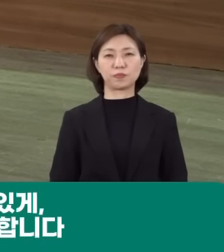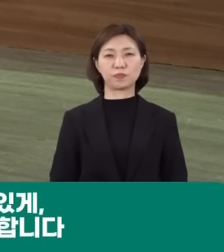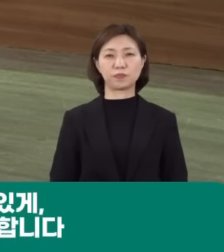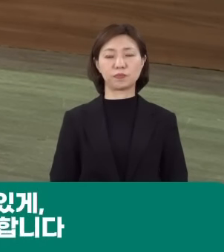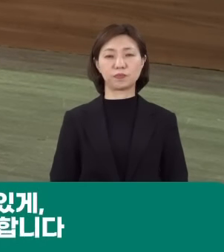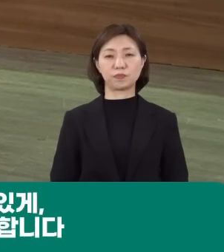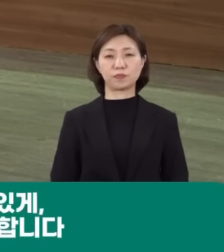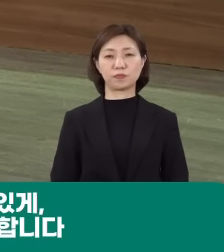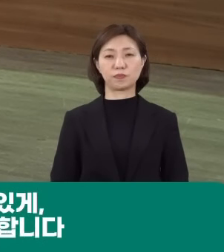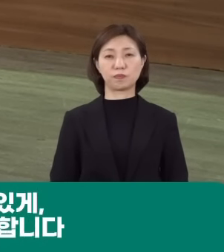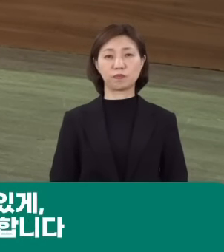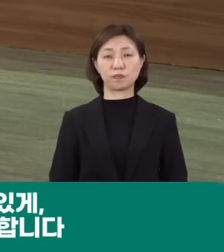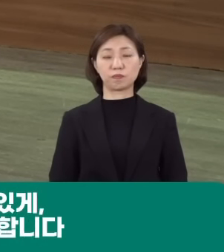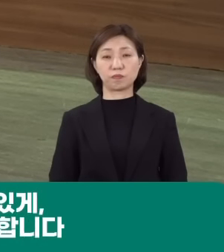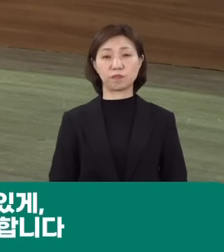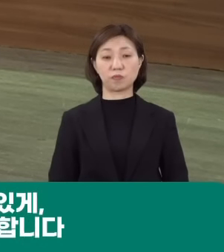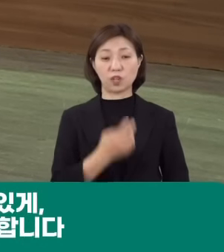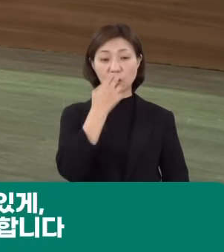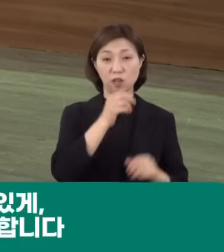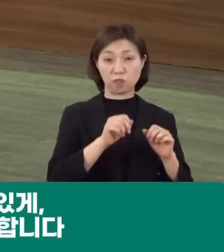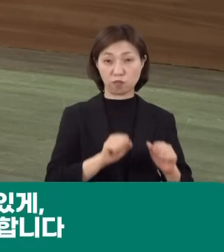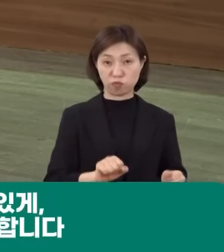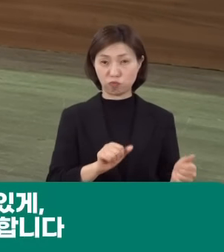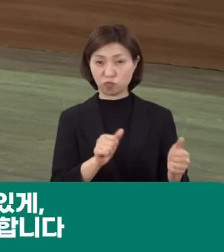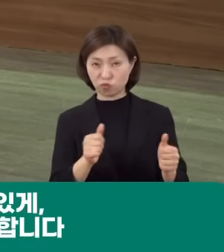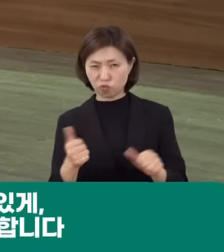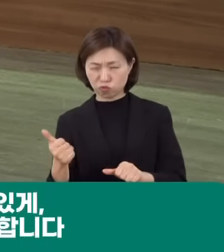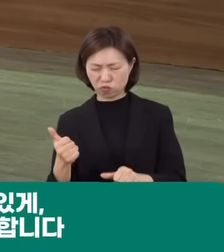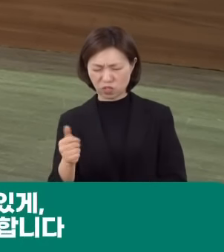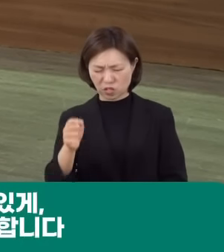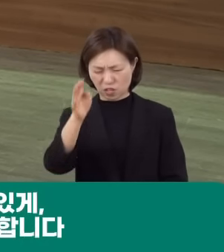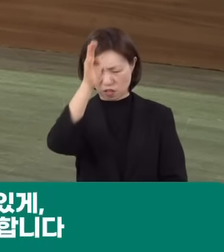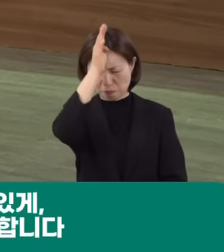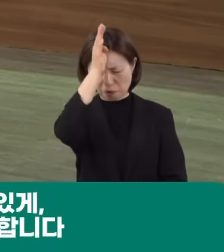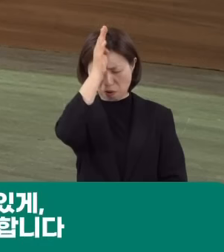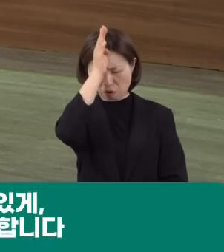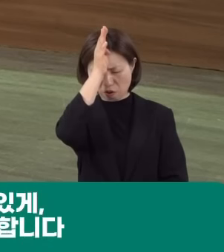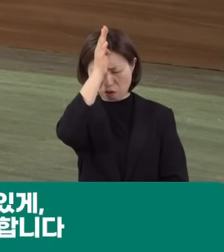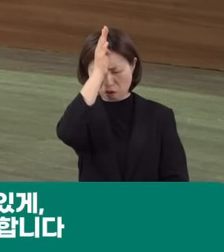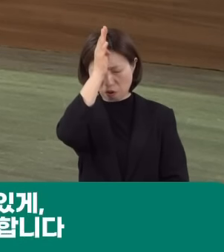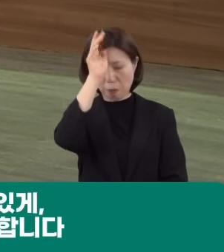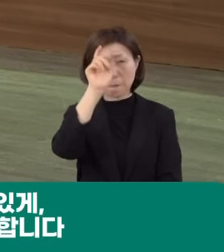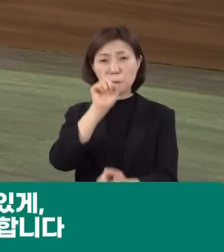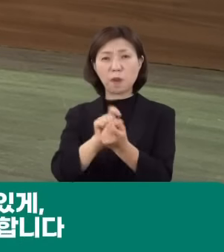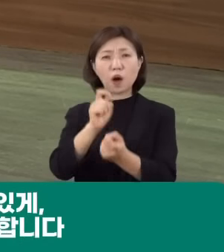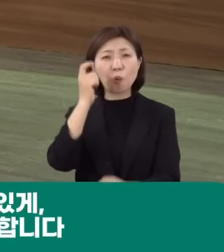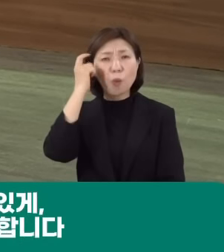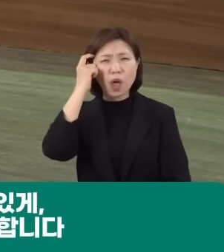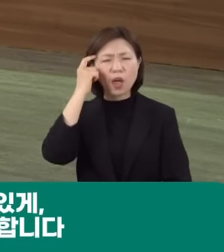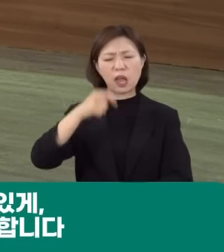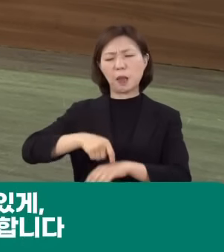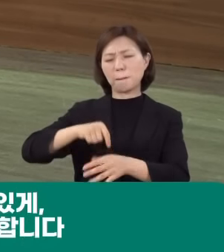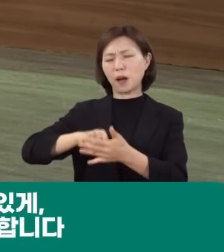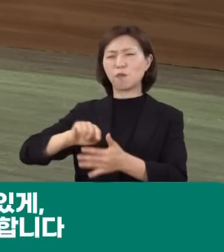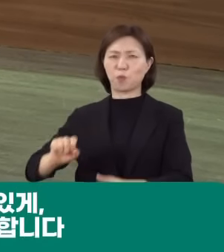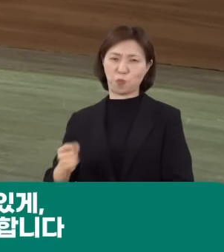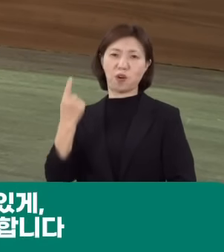부처님이 그러나 생사의 큰병은 마음으로 미암기